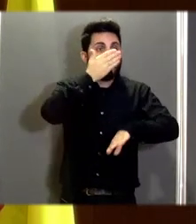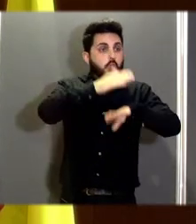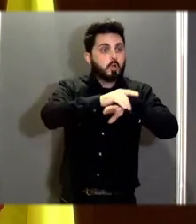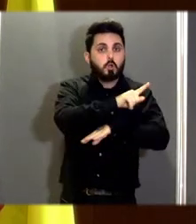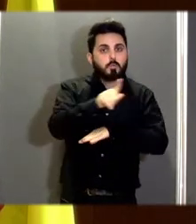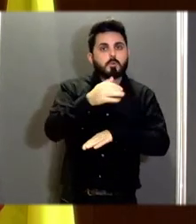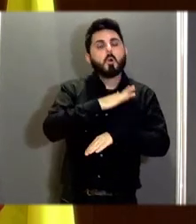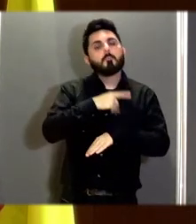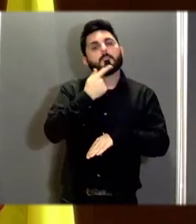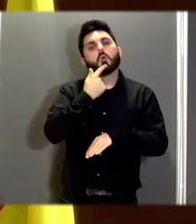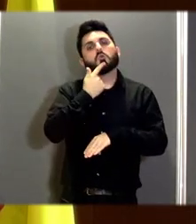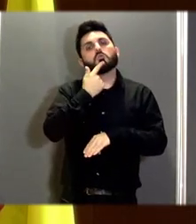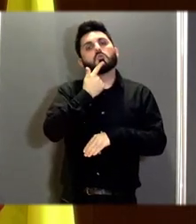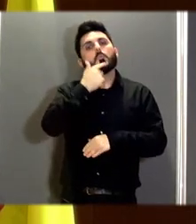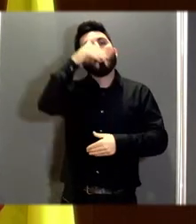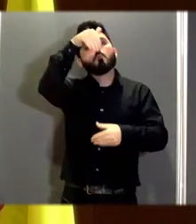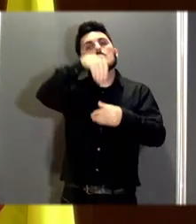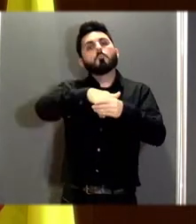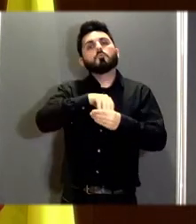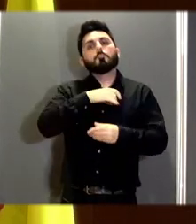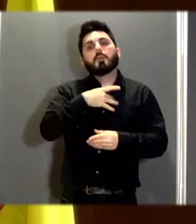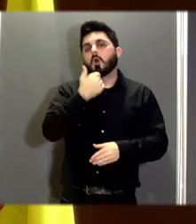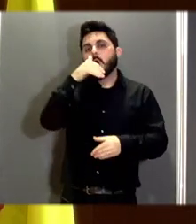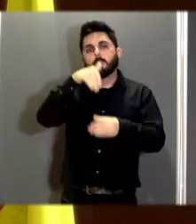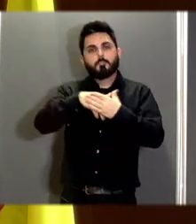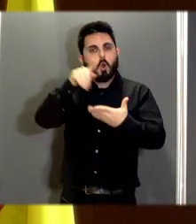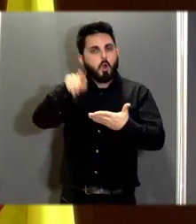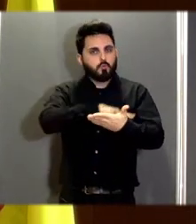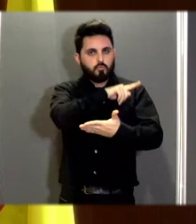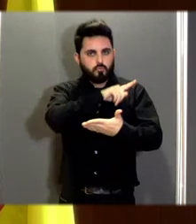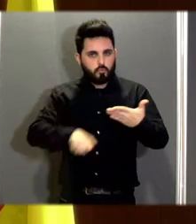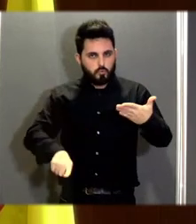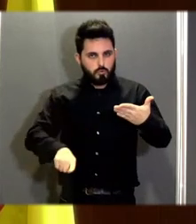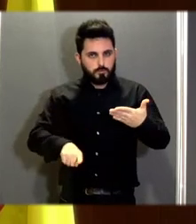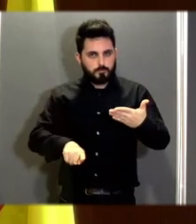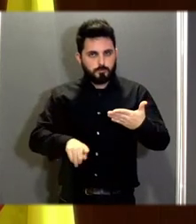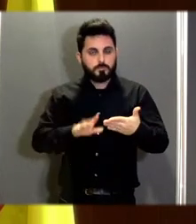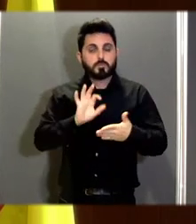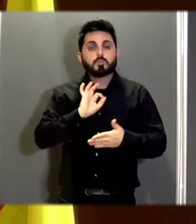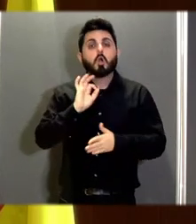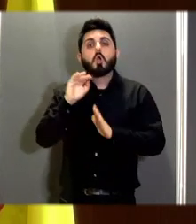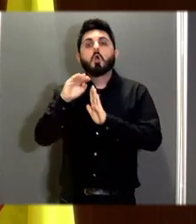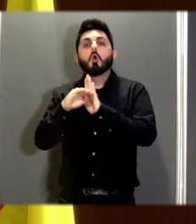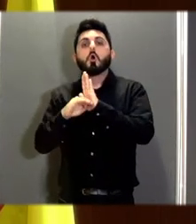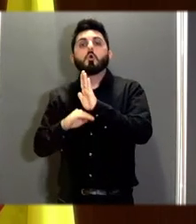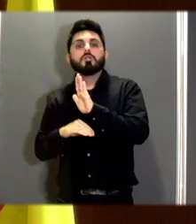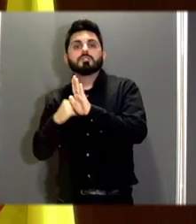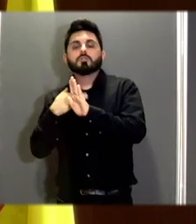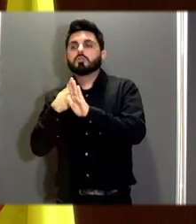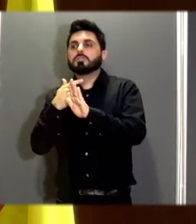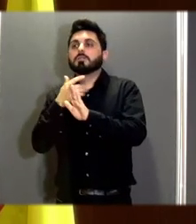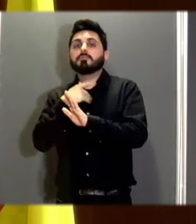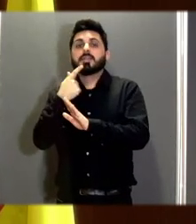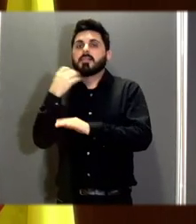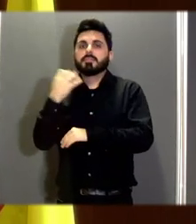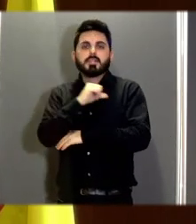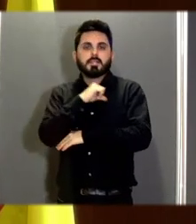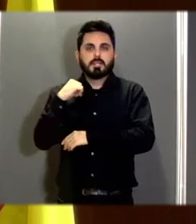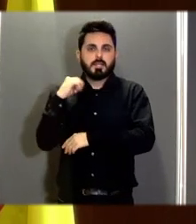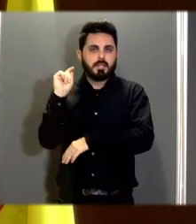nul. O es poden crear les condicions que facin imprescindible la independència, més que insistir en la llista